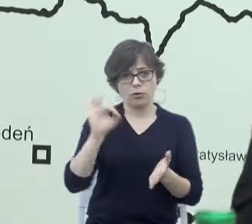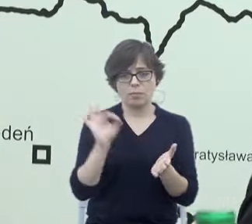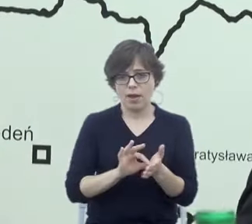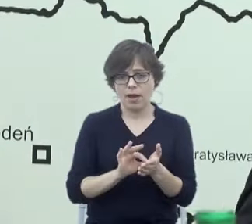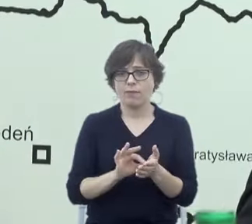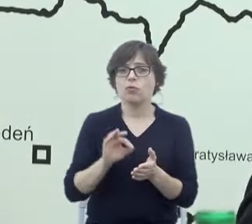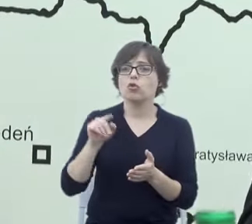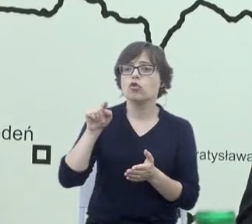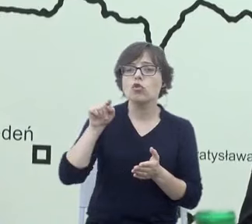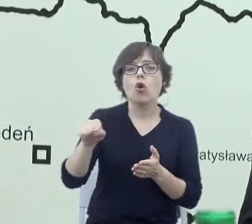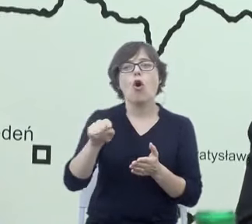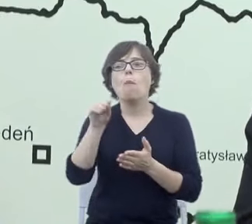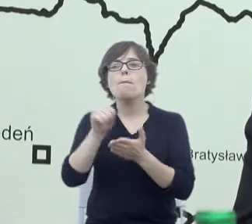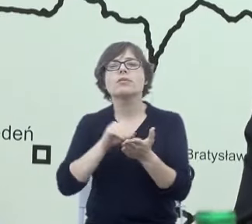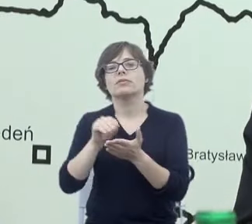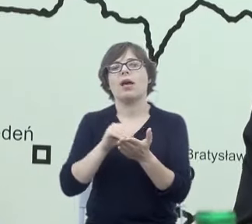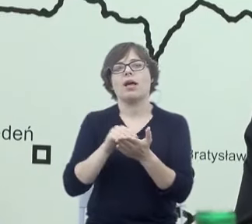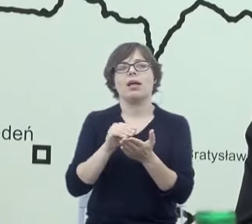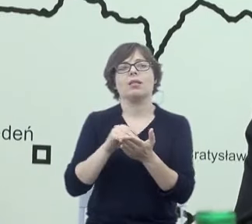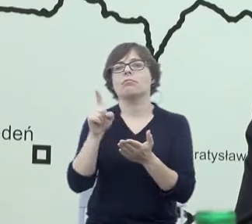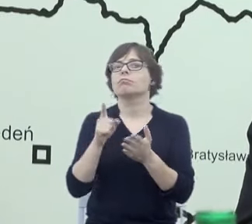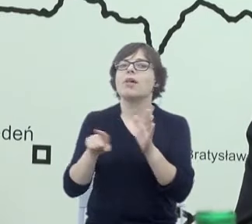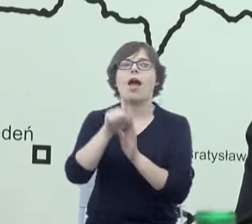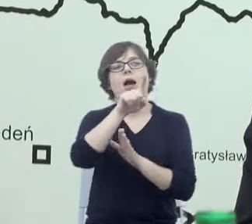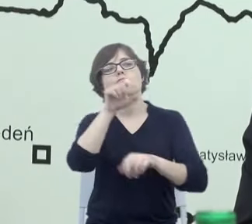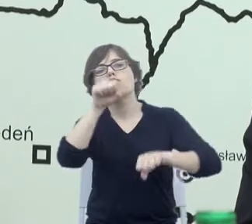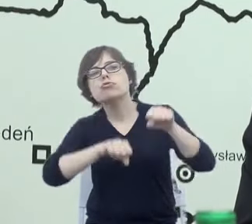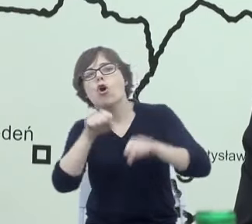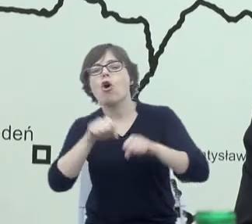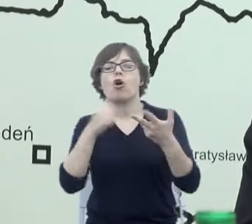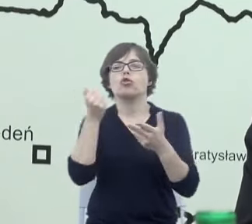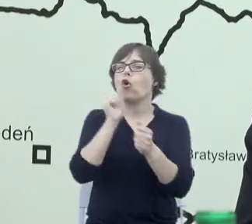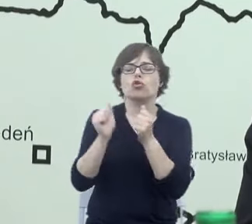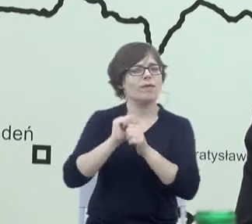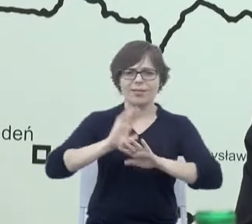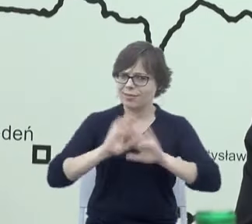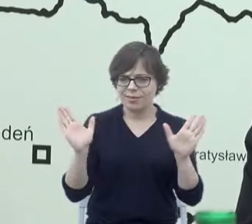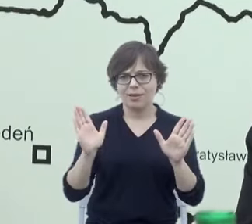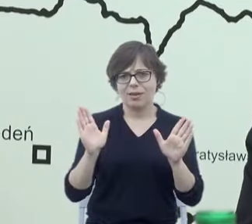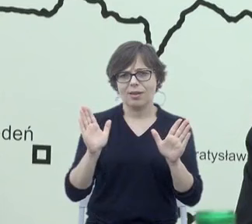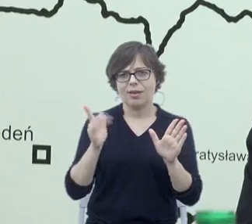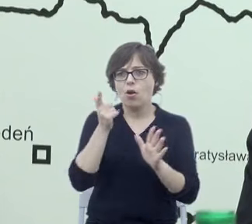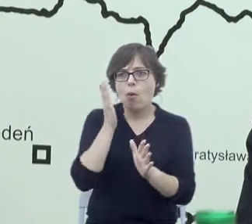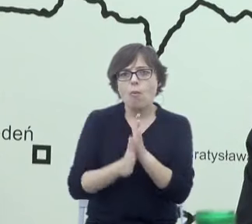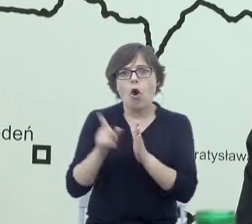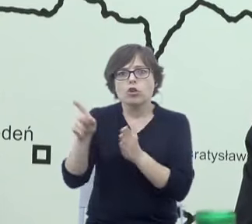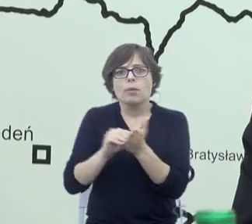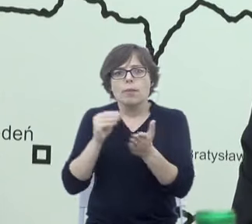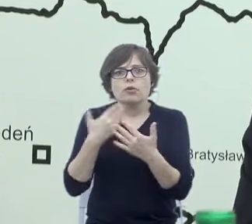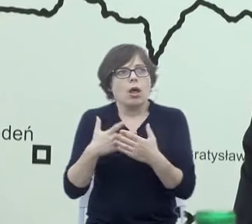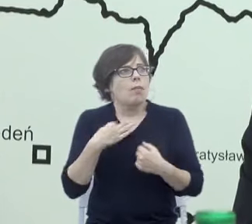jest pisane na rzecz jakiegoś procesu, odszkodowania. To jest po prostu no, zgrozy tych